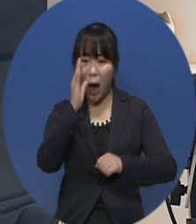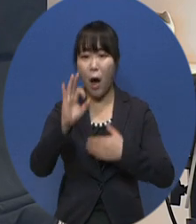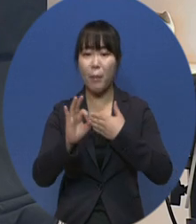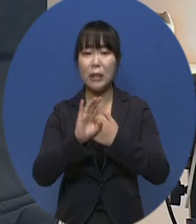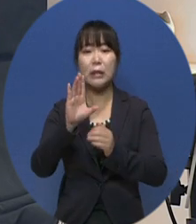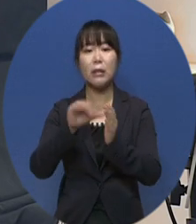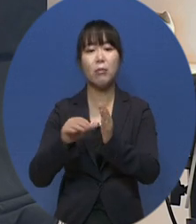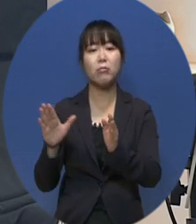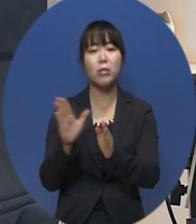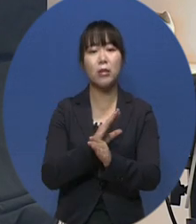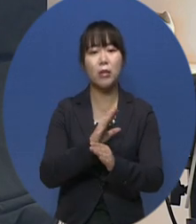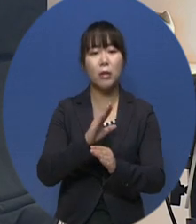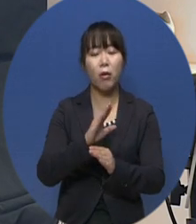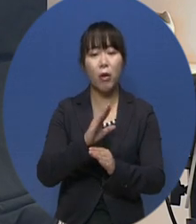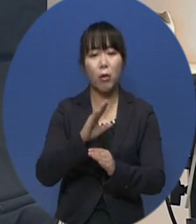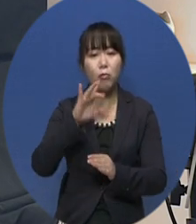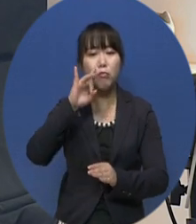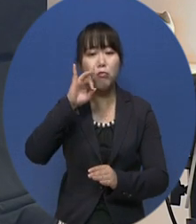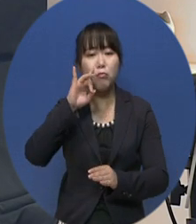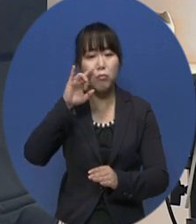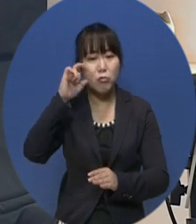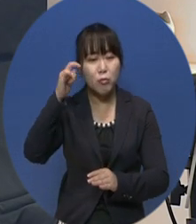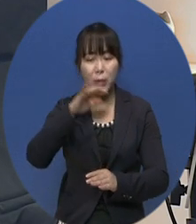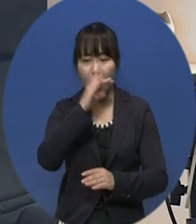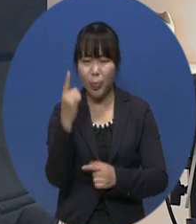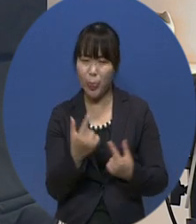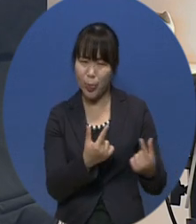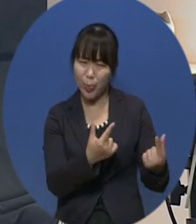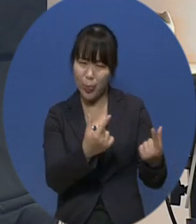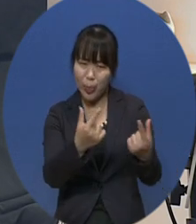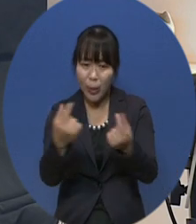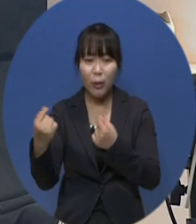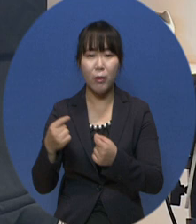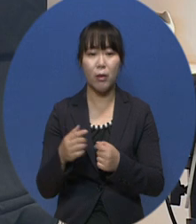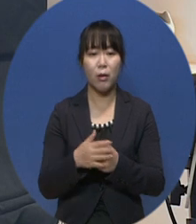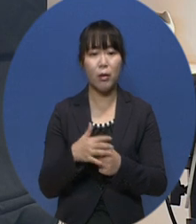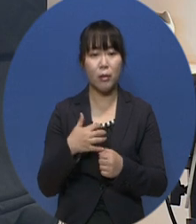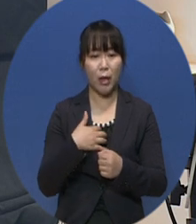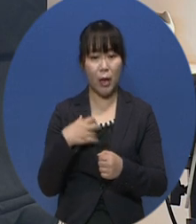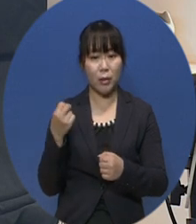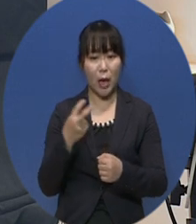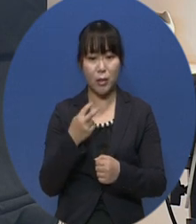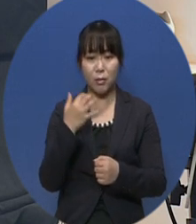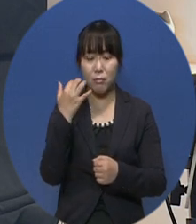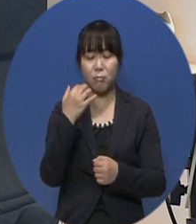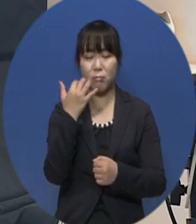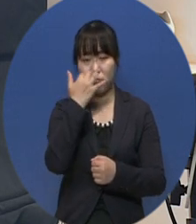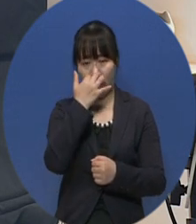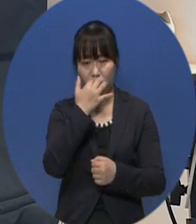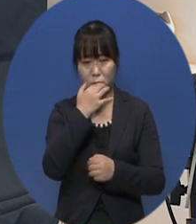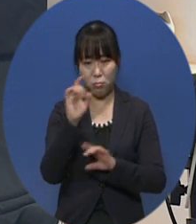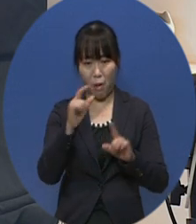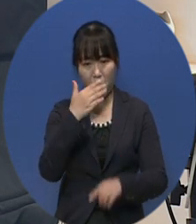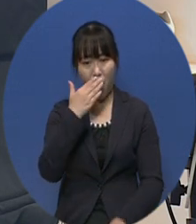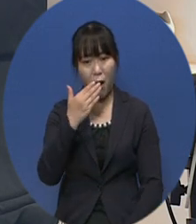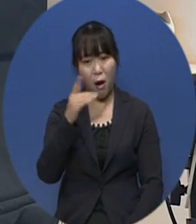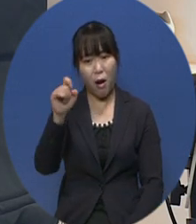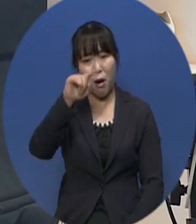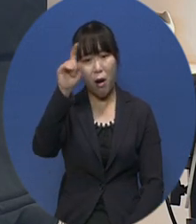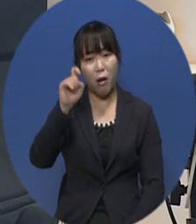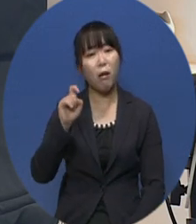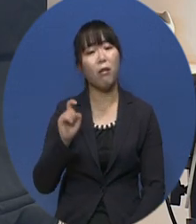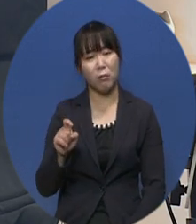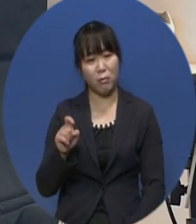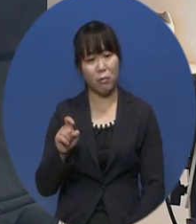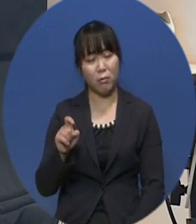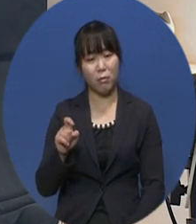다음에 나오는 질문이 다 동일해요. 어떤가요? 제가 다시 성생활을 할 수 있을까요? 아. 그 질문이에요.